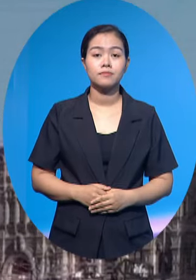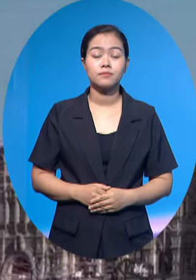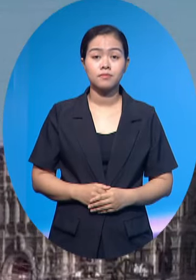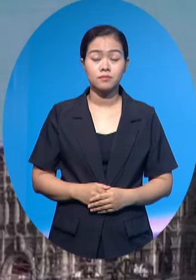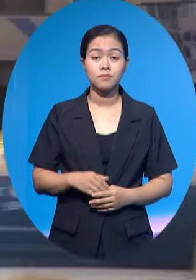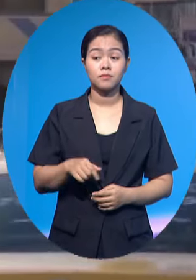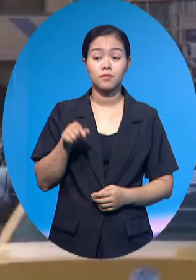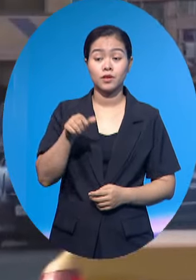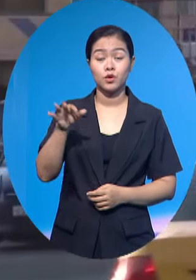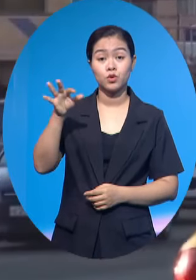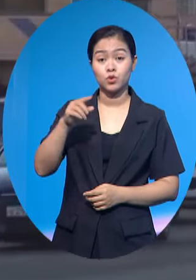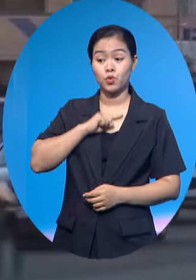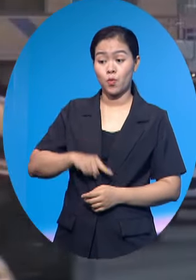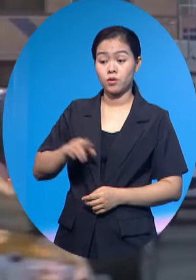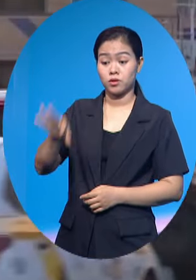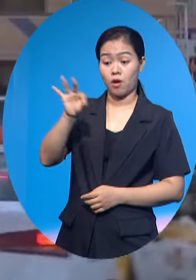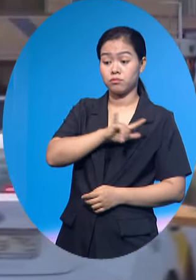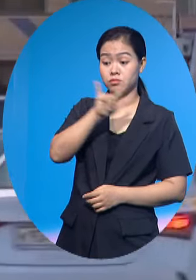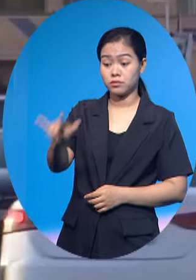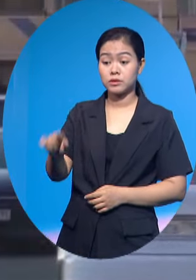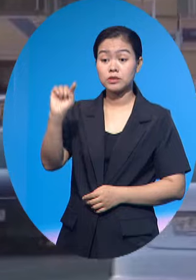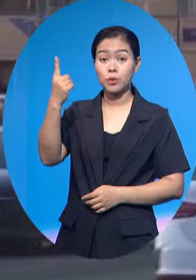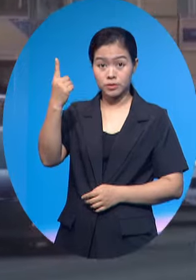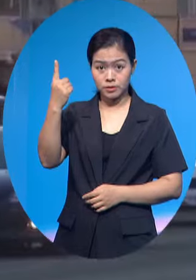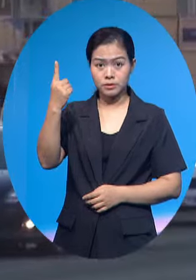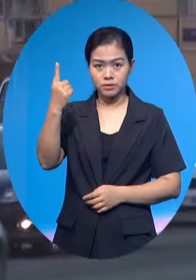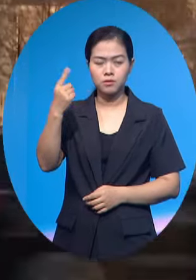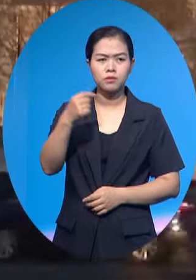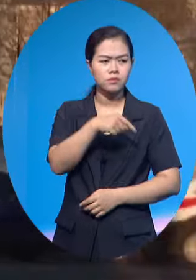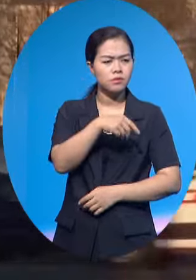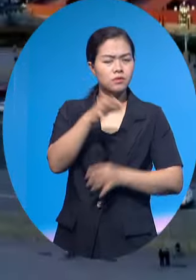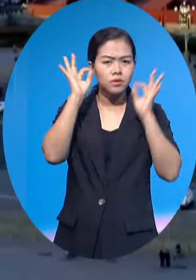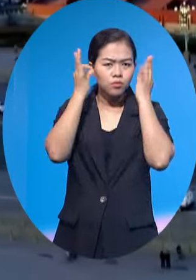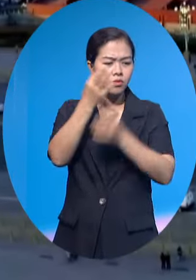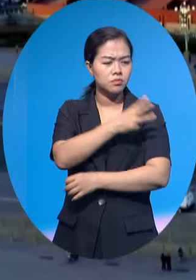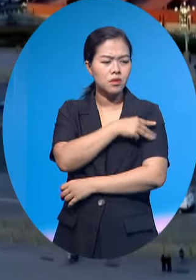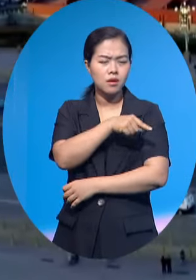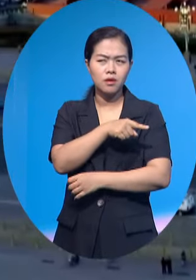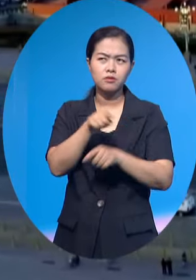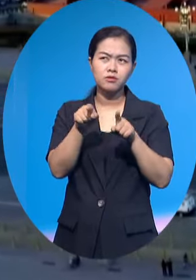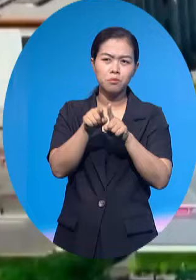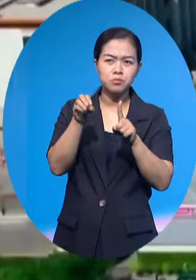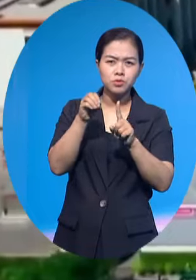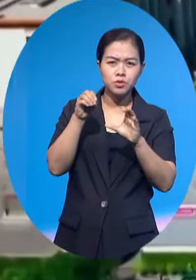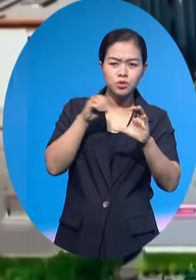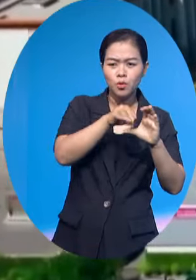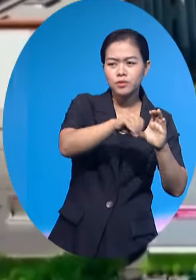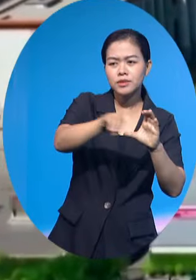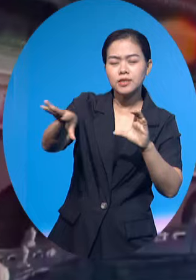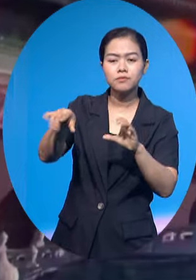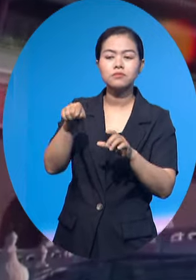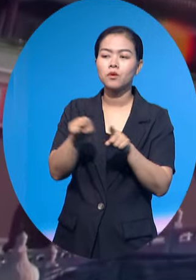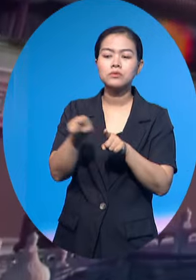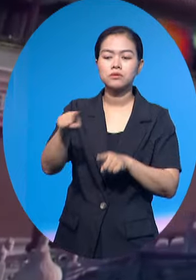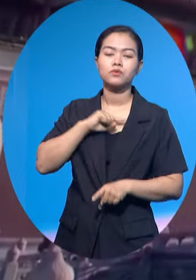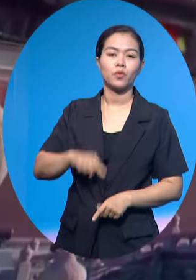dọn Trung Quốc là điểm đến đầu tiên kể từ khi nhậm chức nhiệm kỳ mới Tổng thống Putin đang gửi đi một thông điệp với thế giới về những ưu tiên của ông và chiều